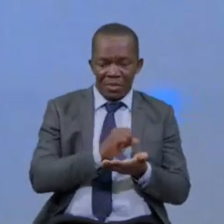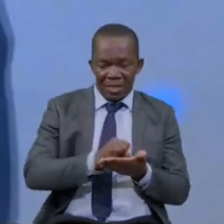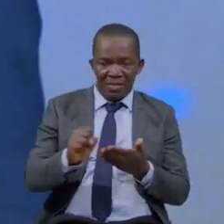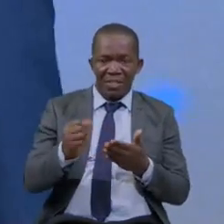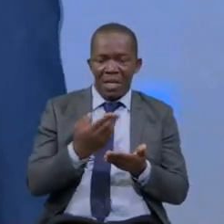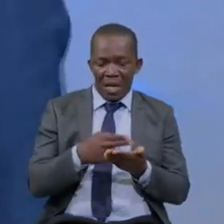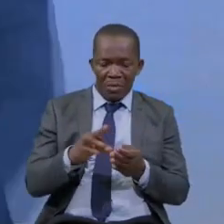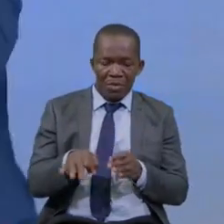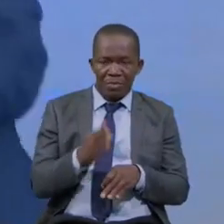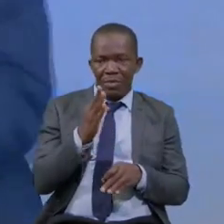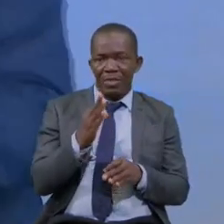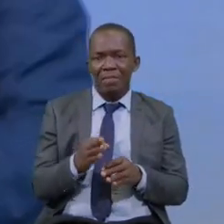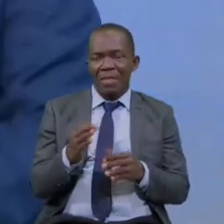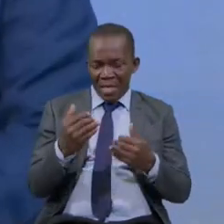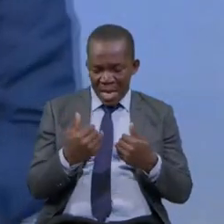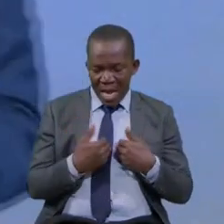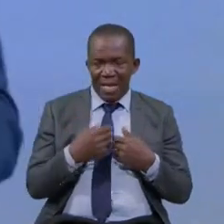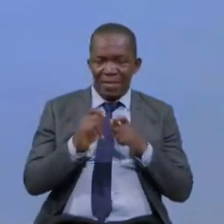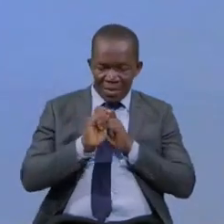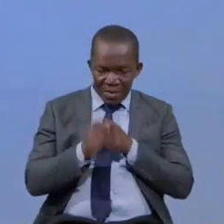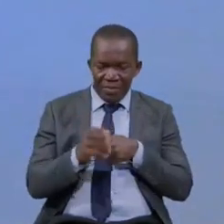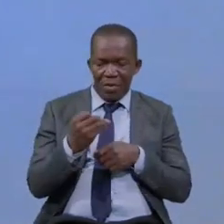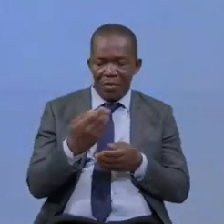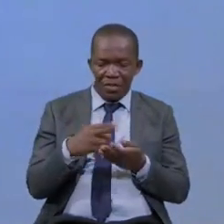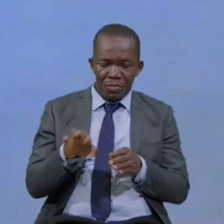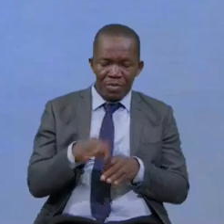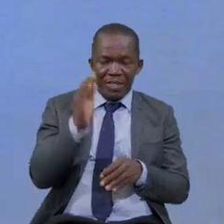vie. Regardez tous ces dons de l'Esprit.